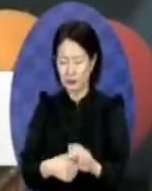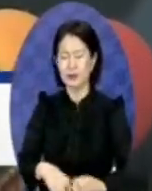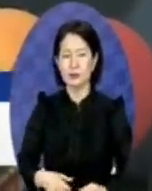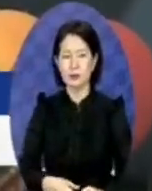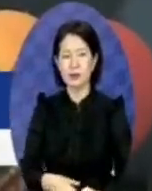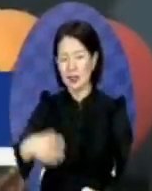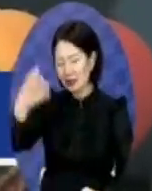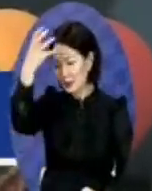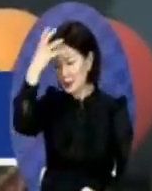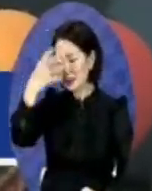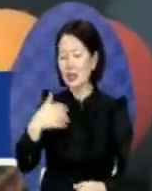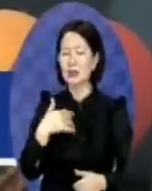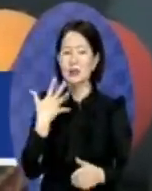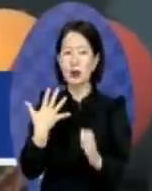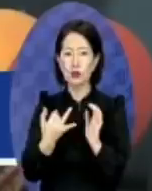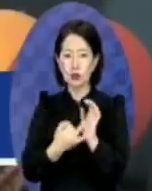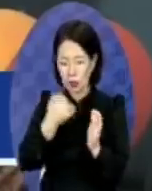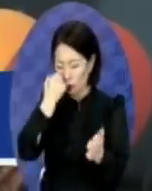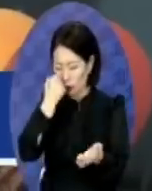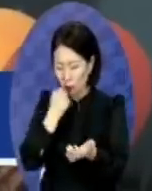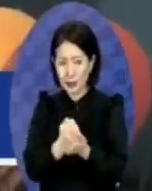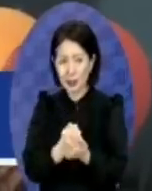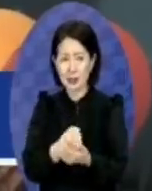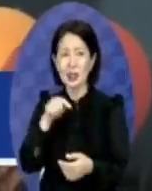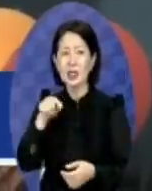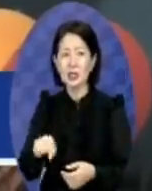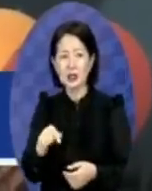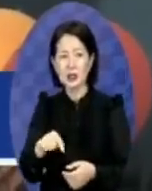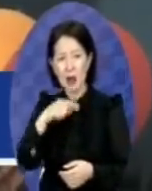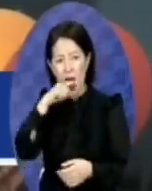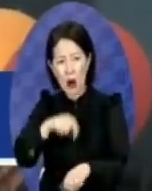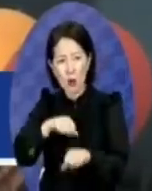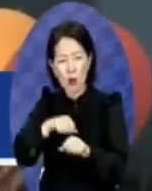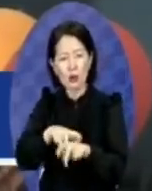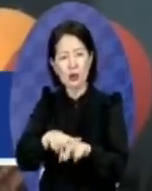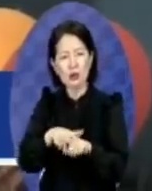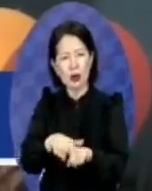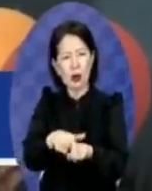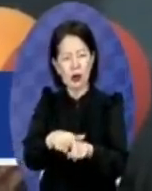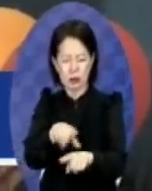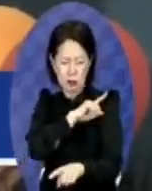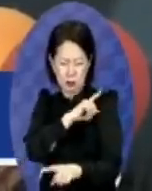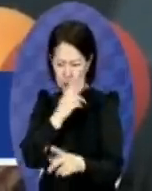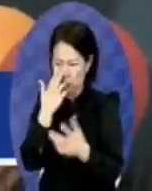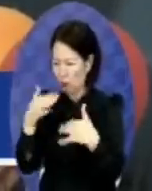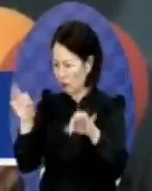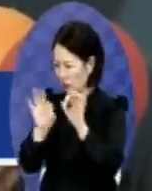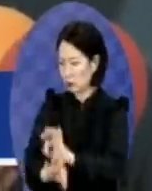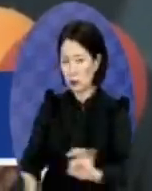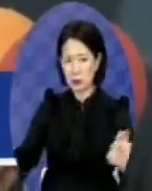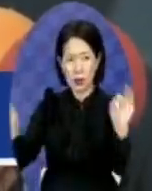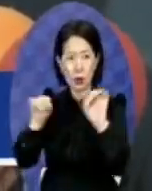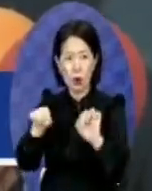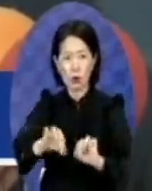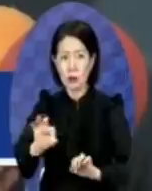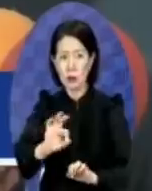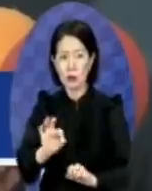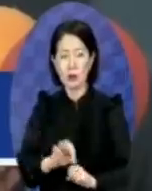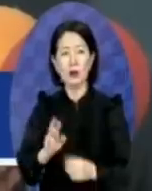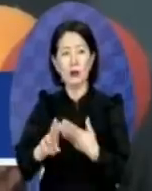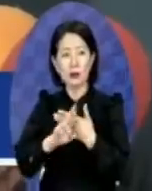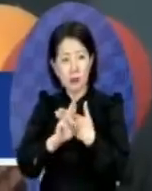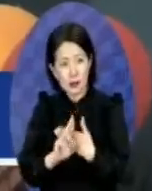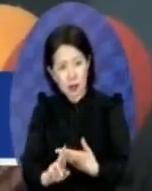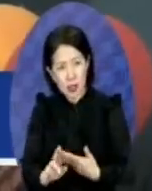тогтоол батлагдсан гарснаас хойш ер нь бол ийм уралдаа сунгаа тэмцээн бол зохион байгуулагдаагүй нь одоогийн байдлаар. Тэгвэл